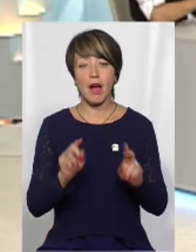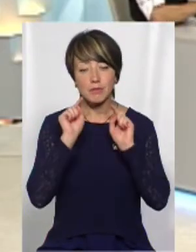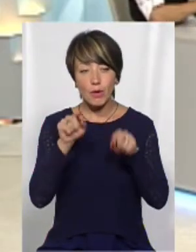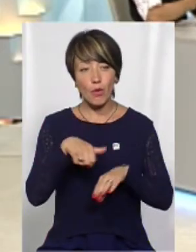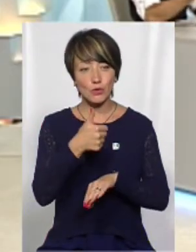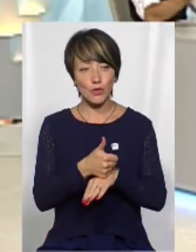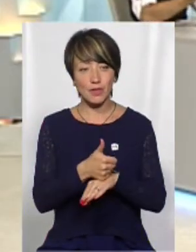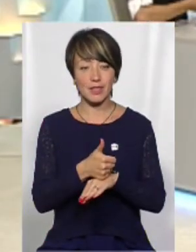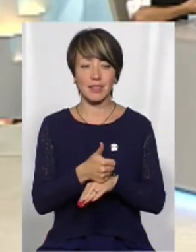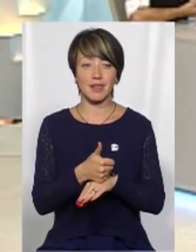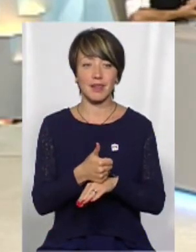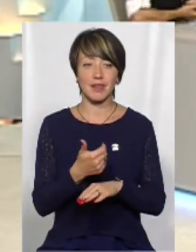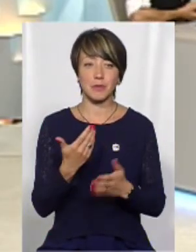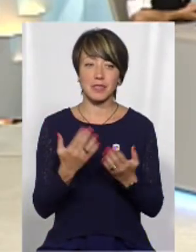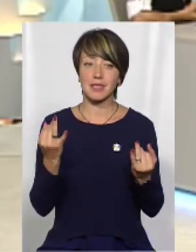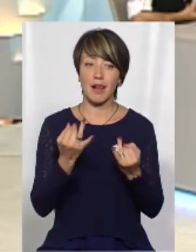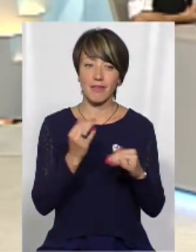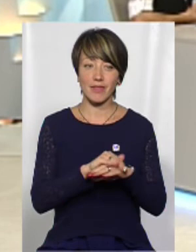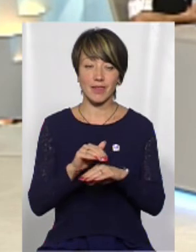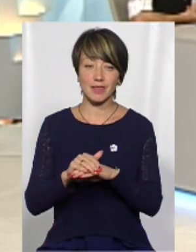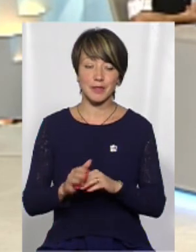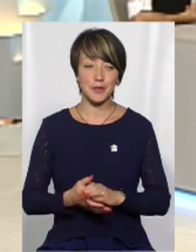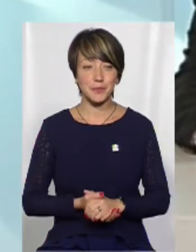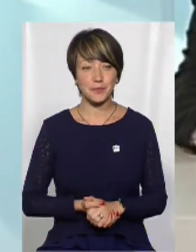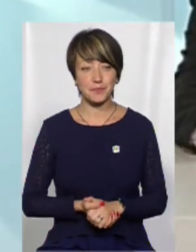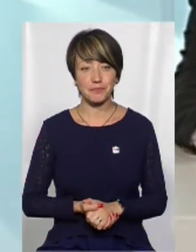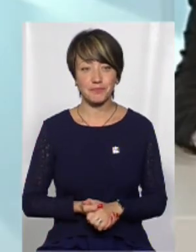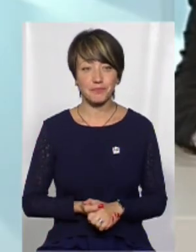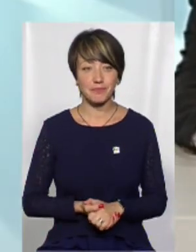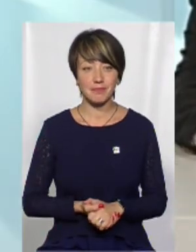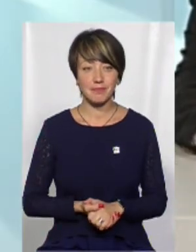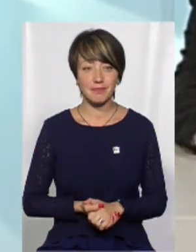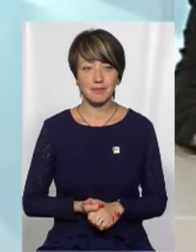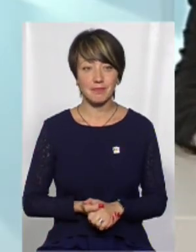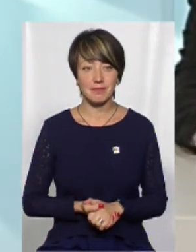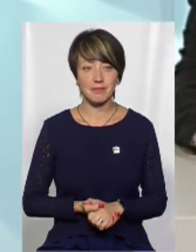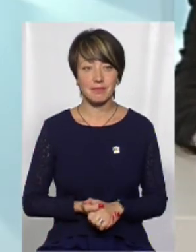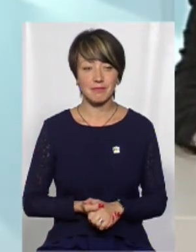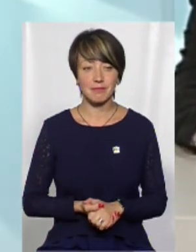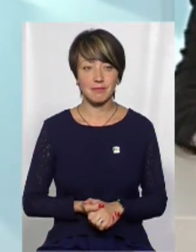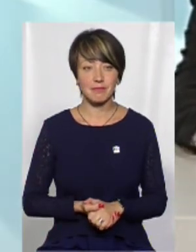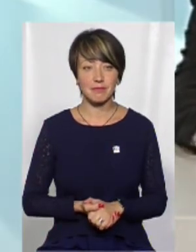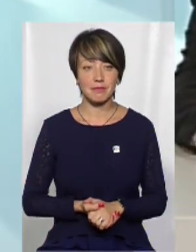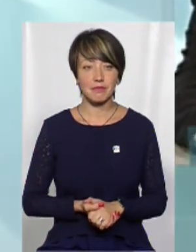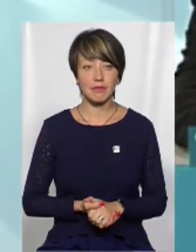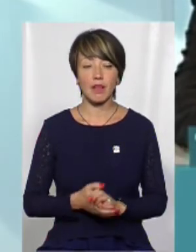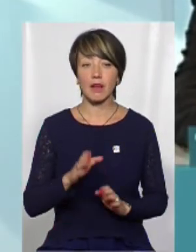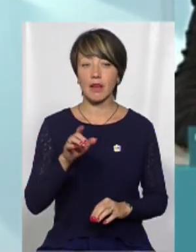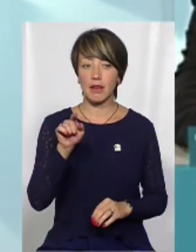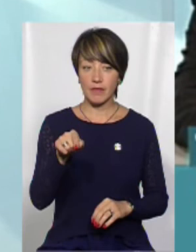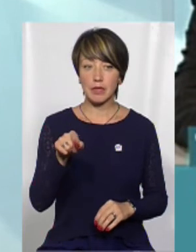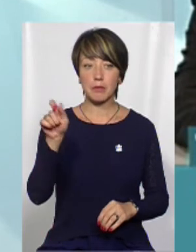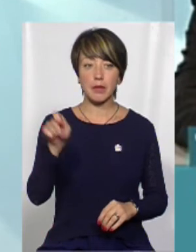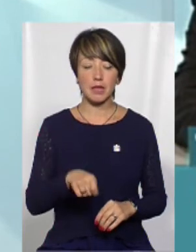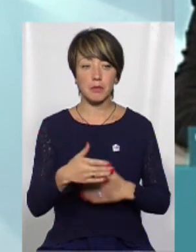якихось основних або самих яскравих? La particularité. Comprenez bien, je suis arrivé ici il y a 25 ans. Він приїхав